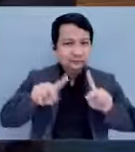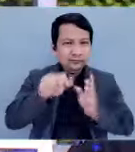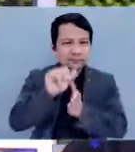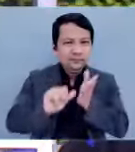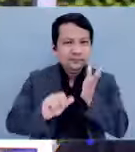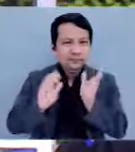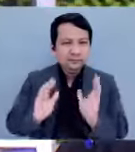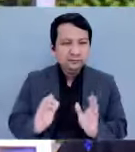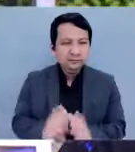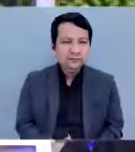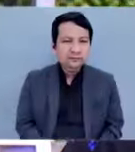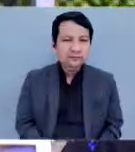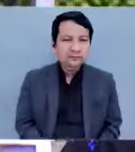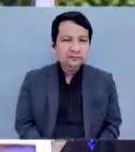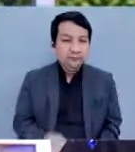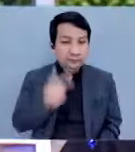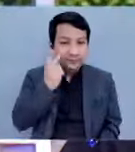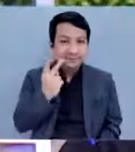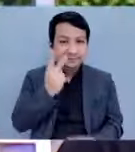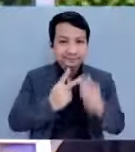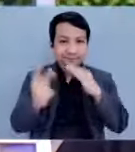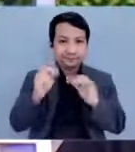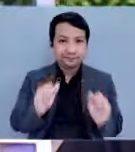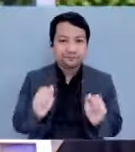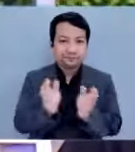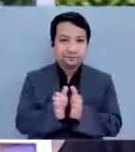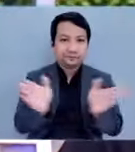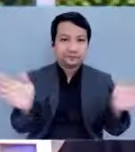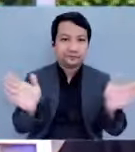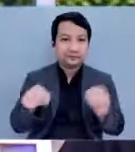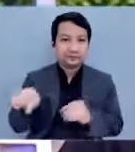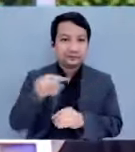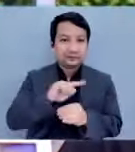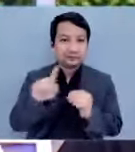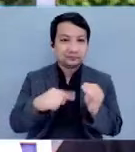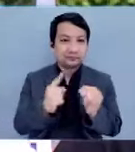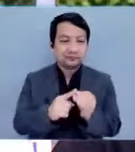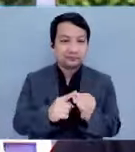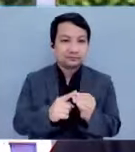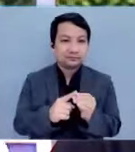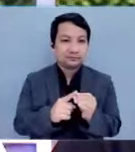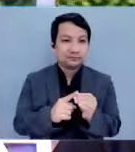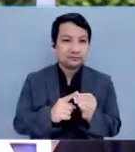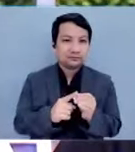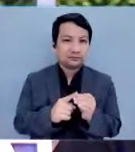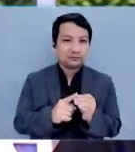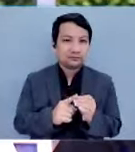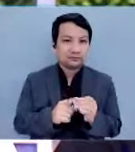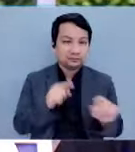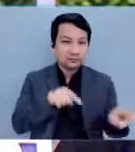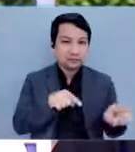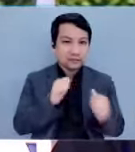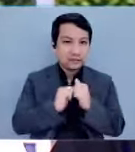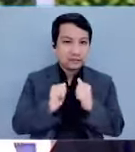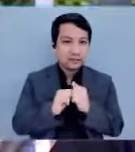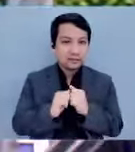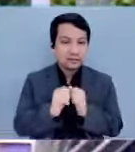yung visual performing arts is a general name lang po para ma-describe kung ano po yung ginagawa